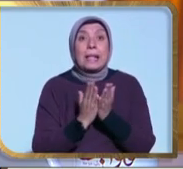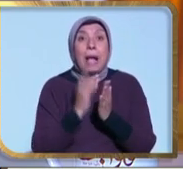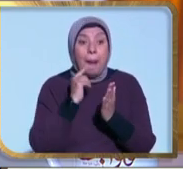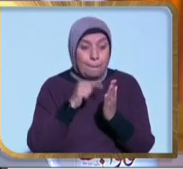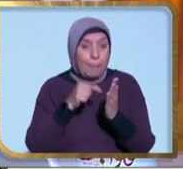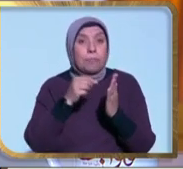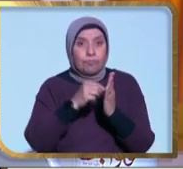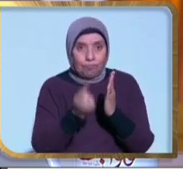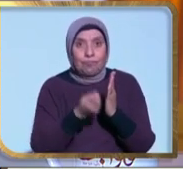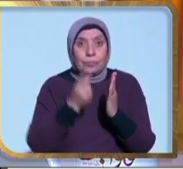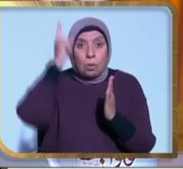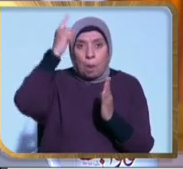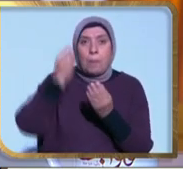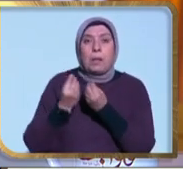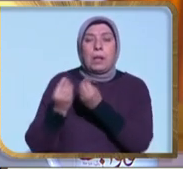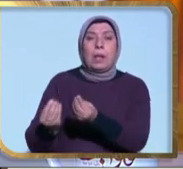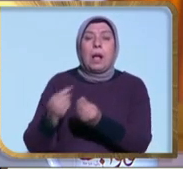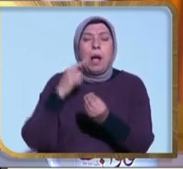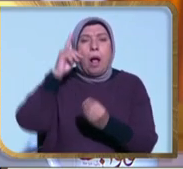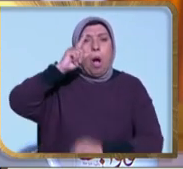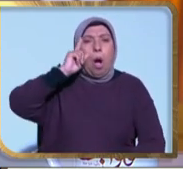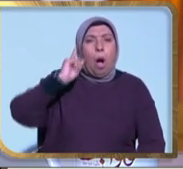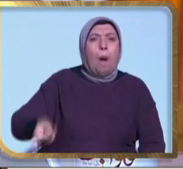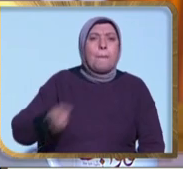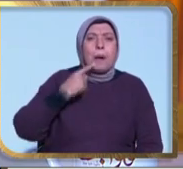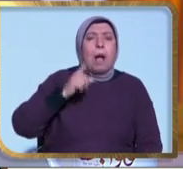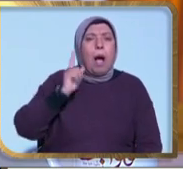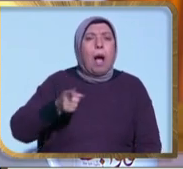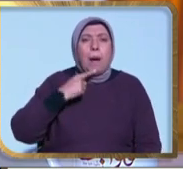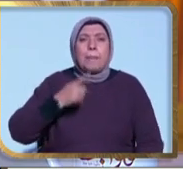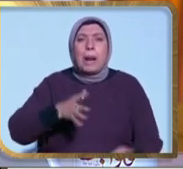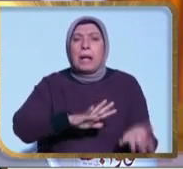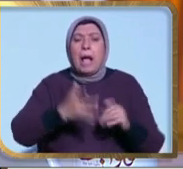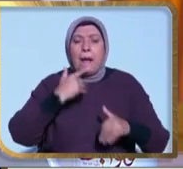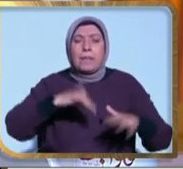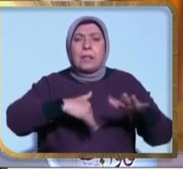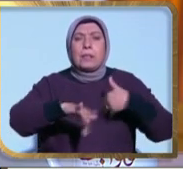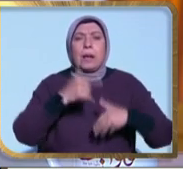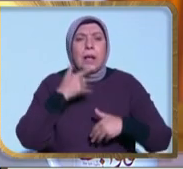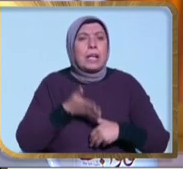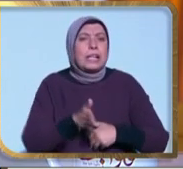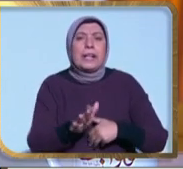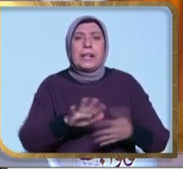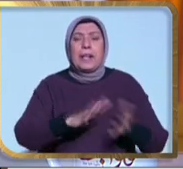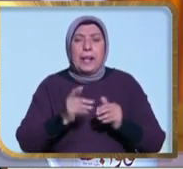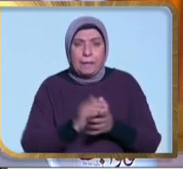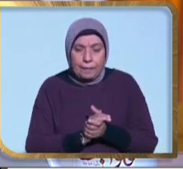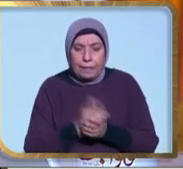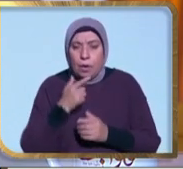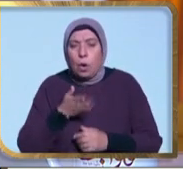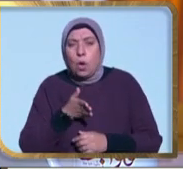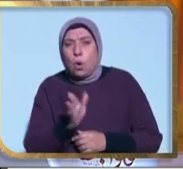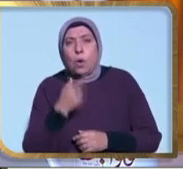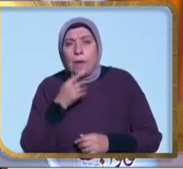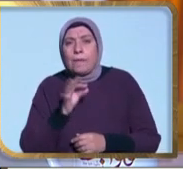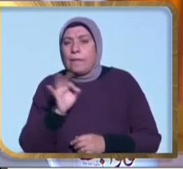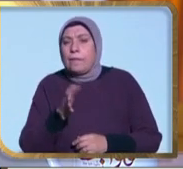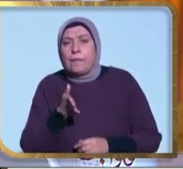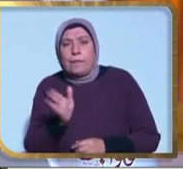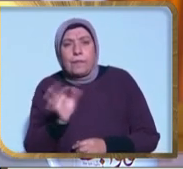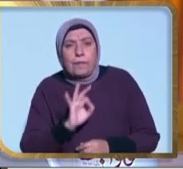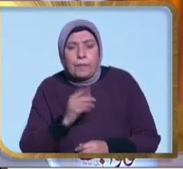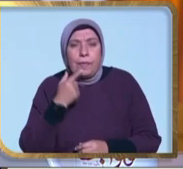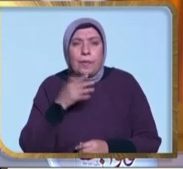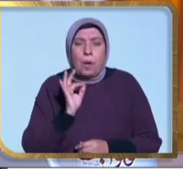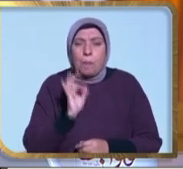ربانيه الاوامر الربانيه دي اللي توجههم بقى في الدنيا بتاعتهم الى ما ياتون ويفعلون والى ما